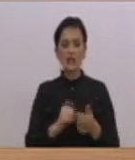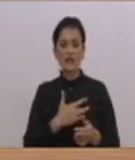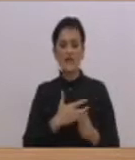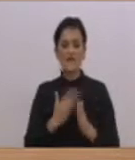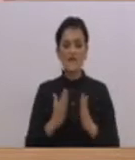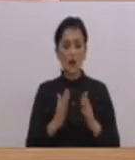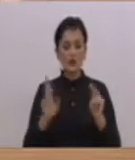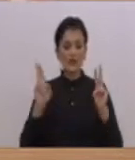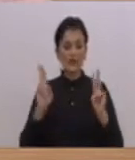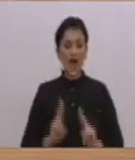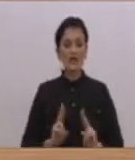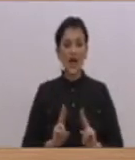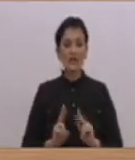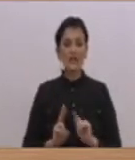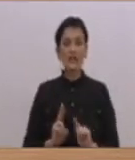სტანდარტით